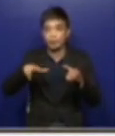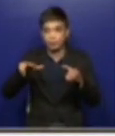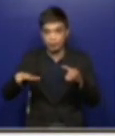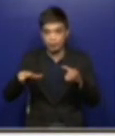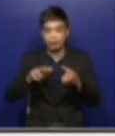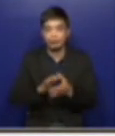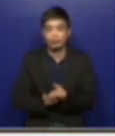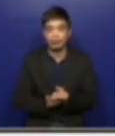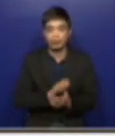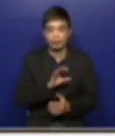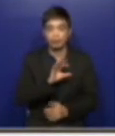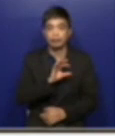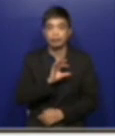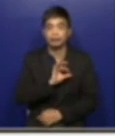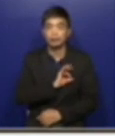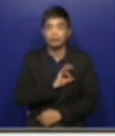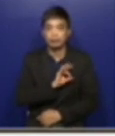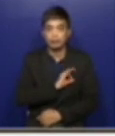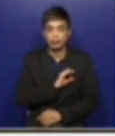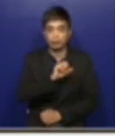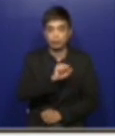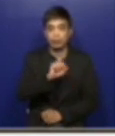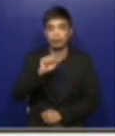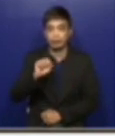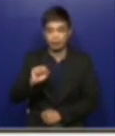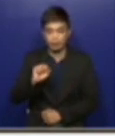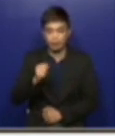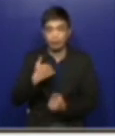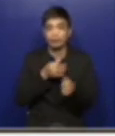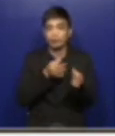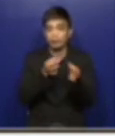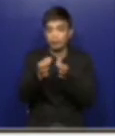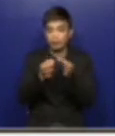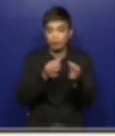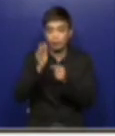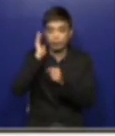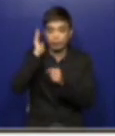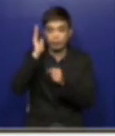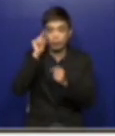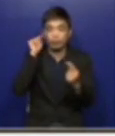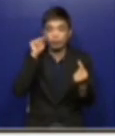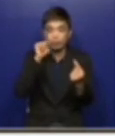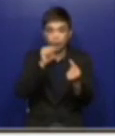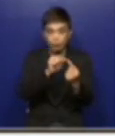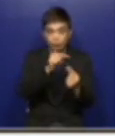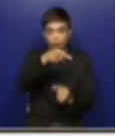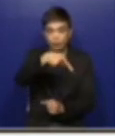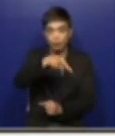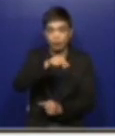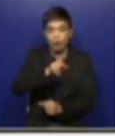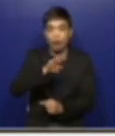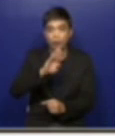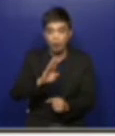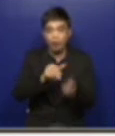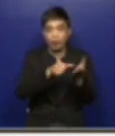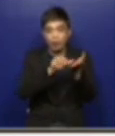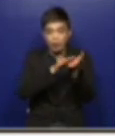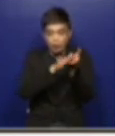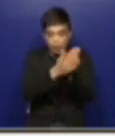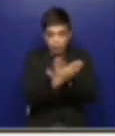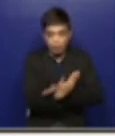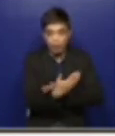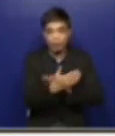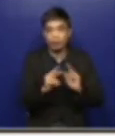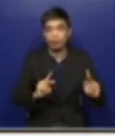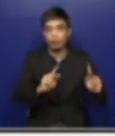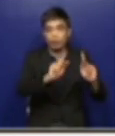ชิกรัฐสภาและผมขออภิปรายแสดงความเห็นต่อร่างพระราชบัญญัติปรับปรุงกระทรวงทบวงกรมฉบับที่